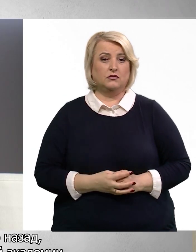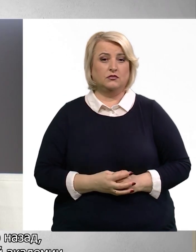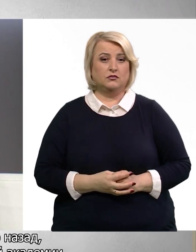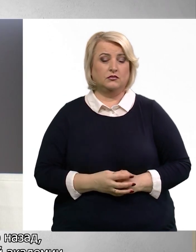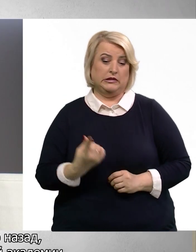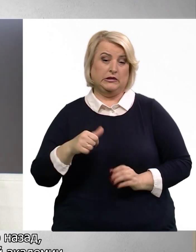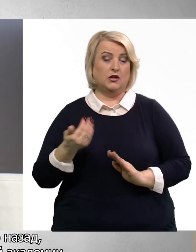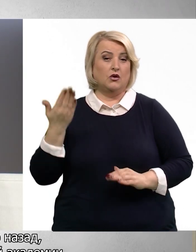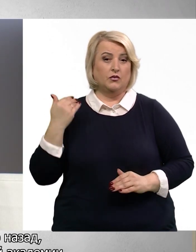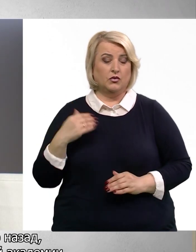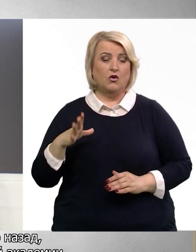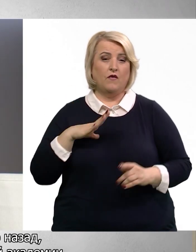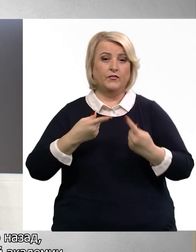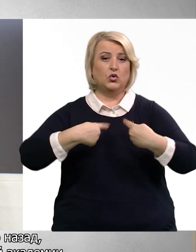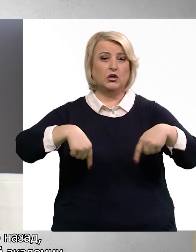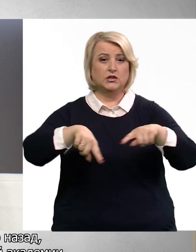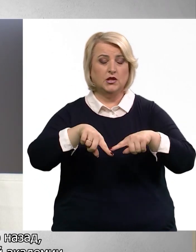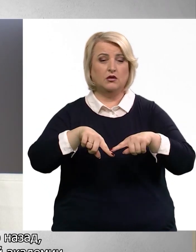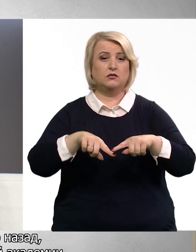acum o săptămână, am organizat